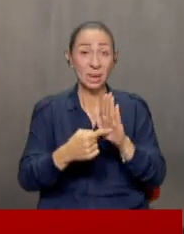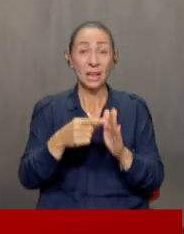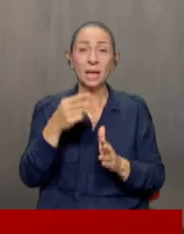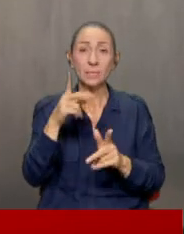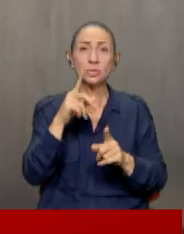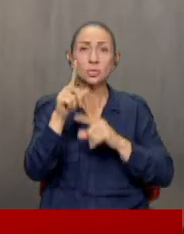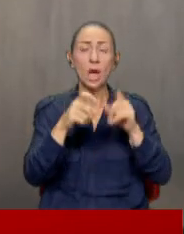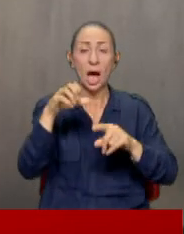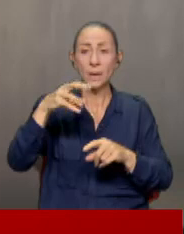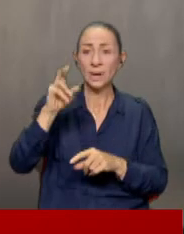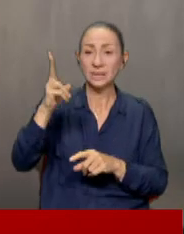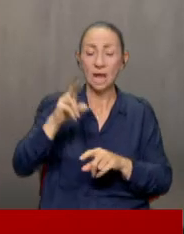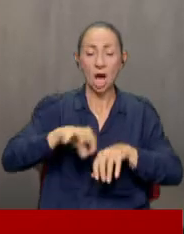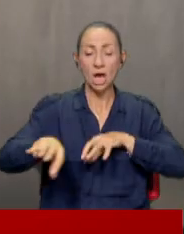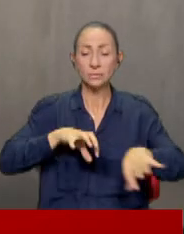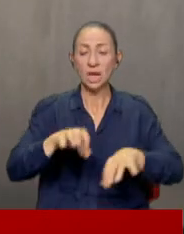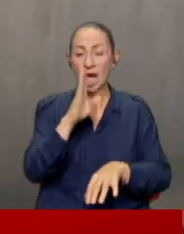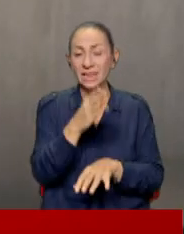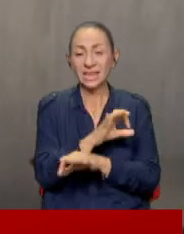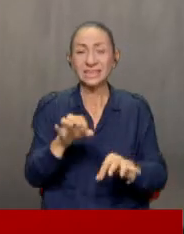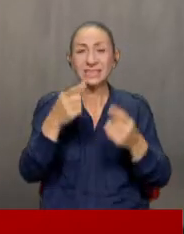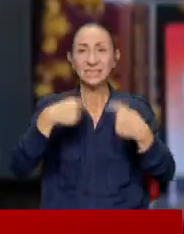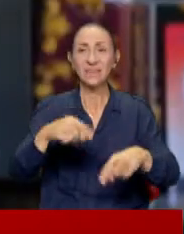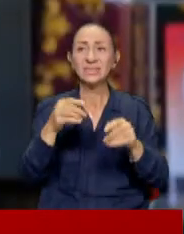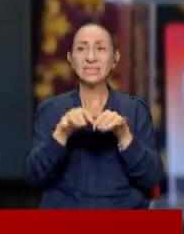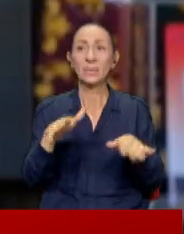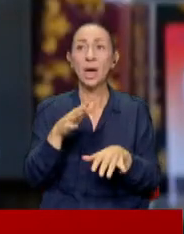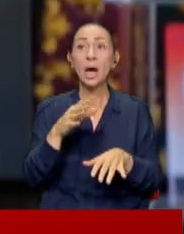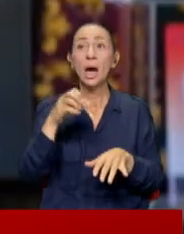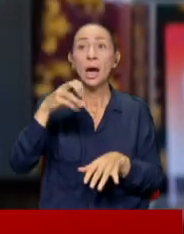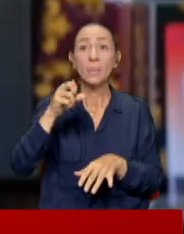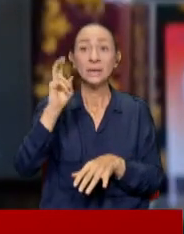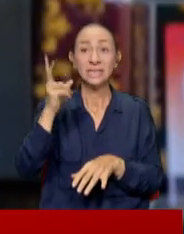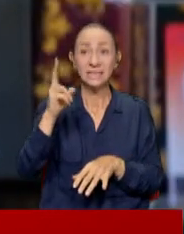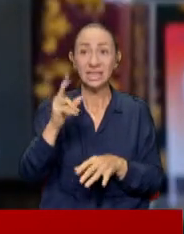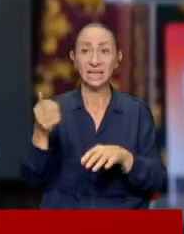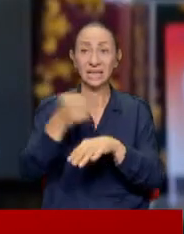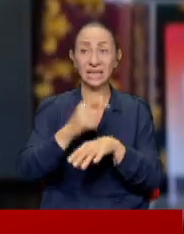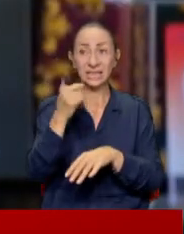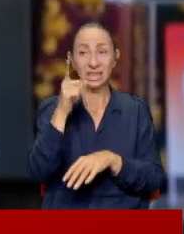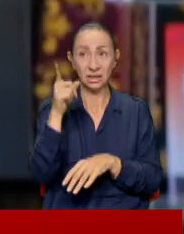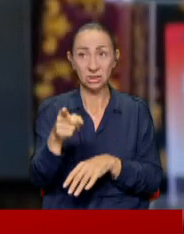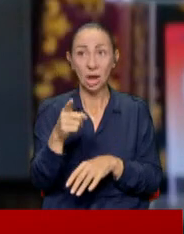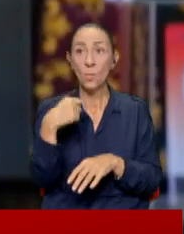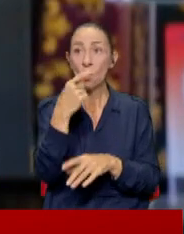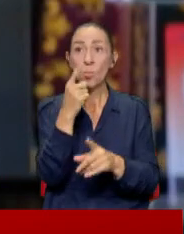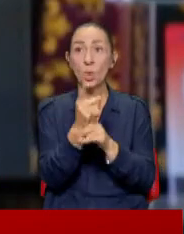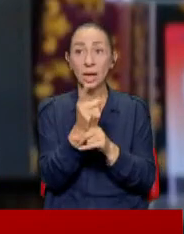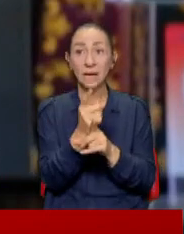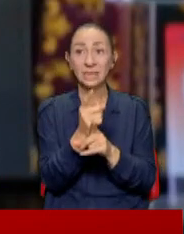sorular AKP'nin kayırmacı ve adaletsiz sınav sisteminin kanıtıdır. Adalet ve Kalkınma Partisi'nin iktidarlarında